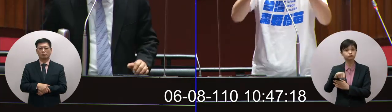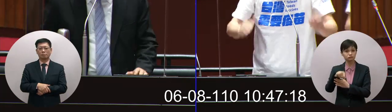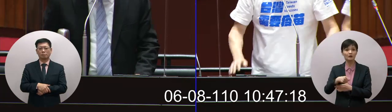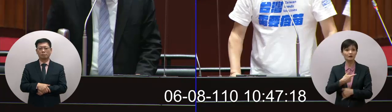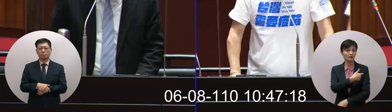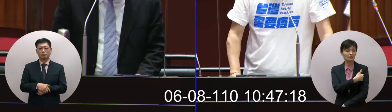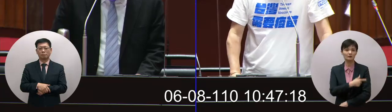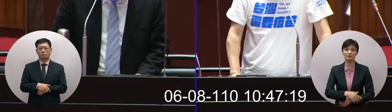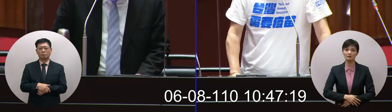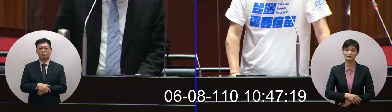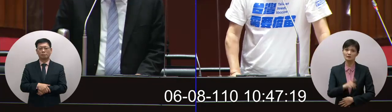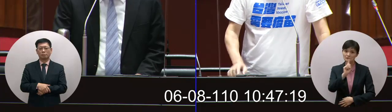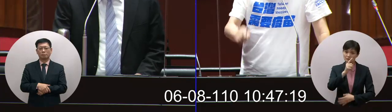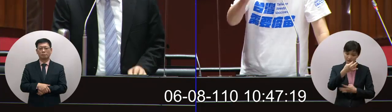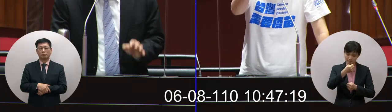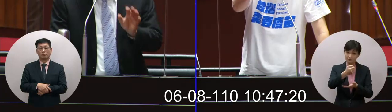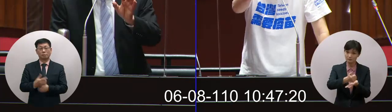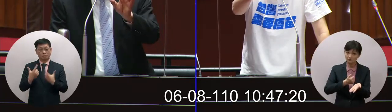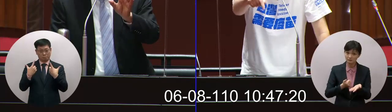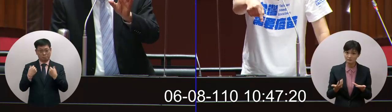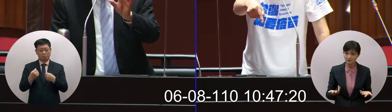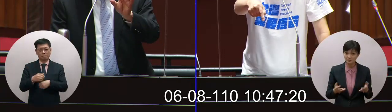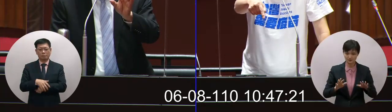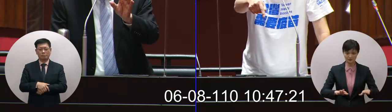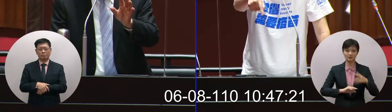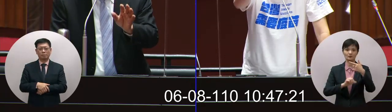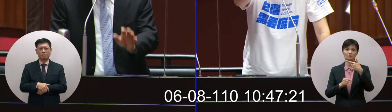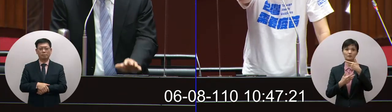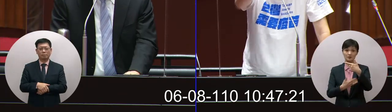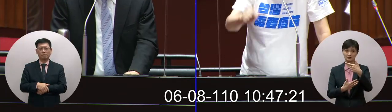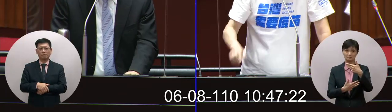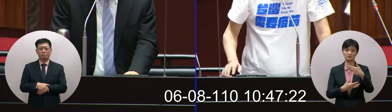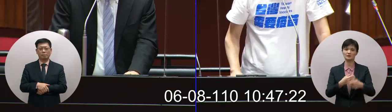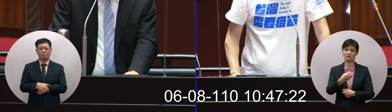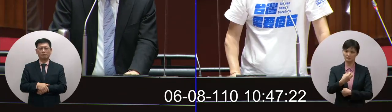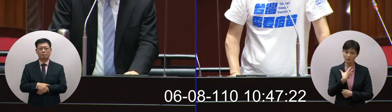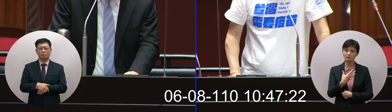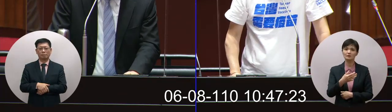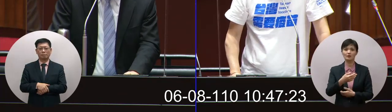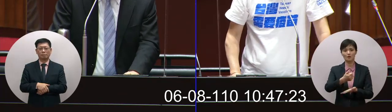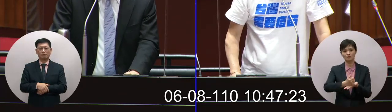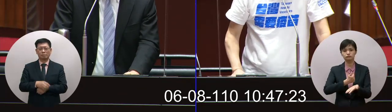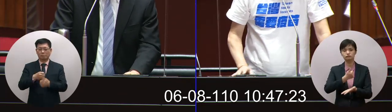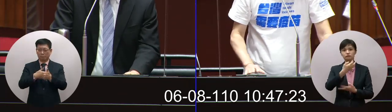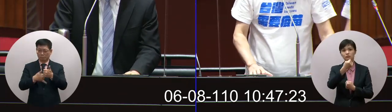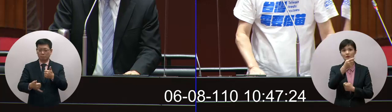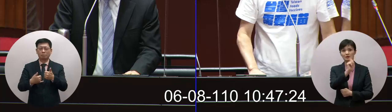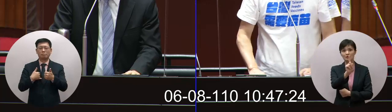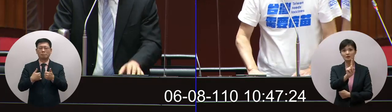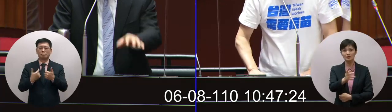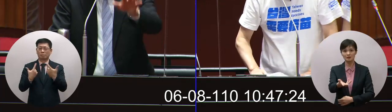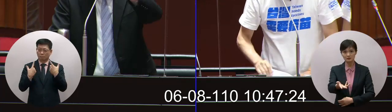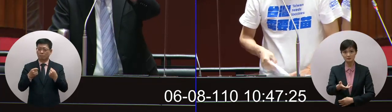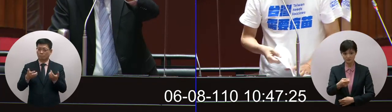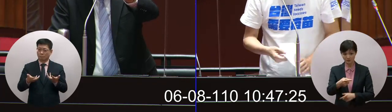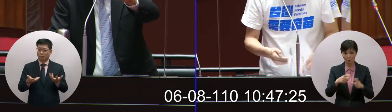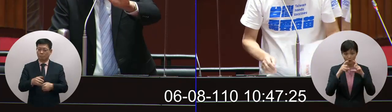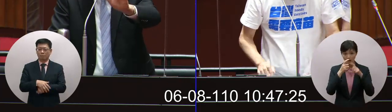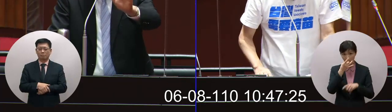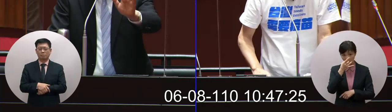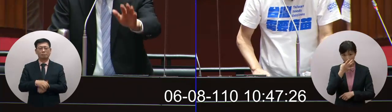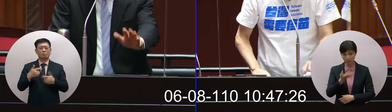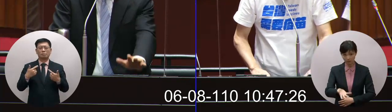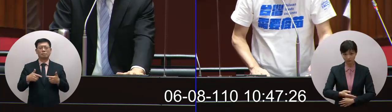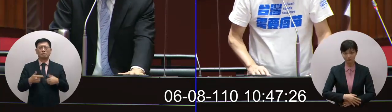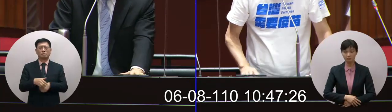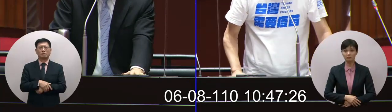什么时候会到嘛？ 这个我们 今天是6月8号，告诉我什么时候会到嘛？ 这个委员应该是这样， 你回答不出来了哈、 这个。不